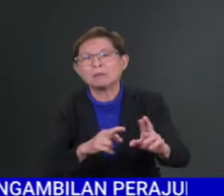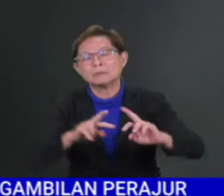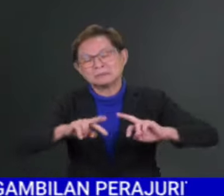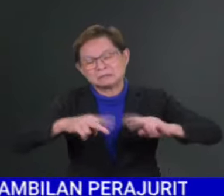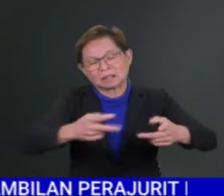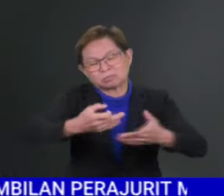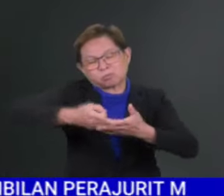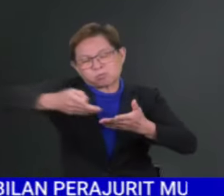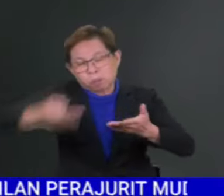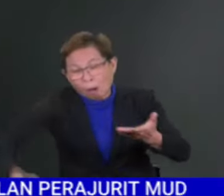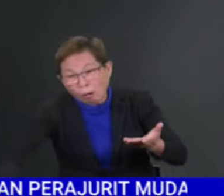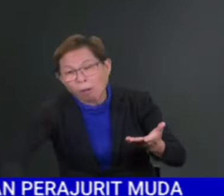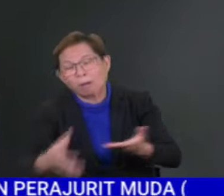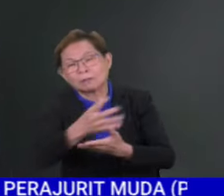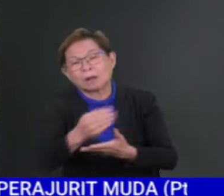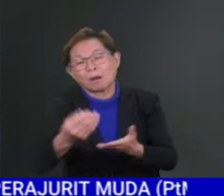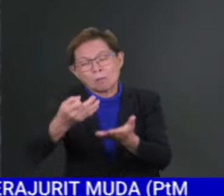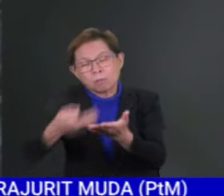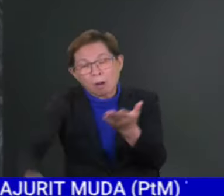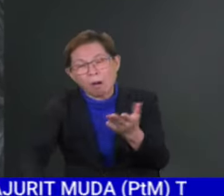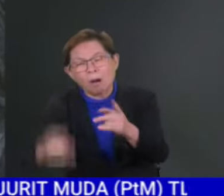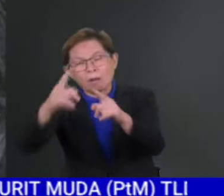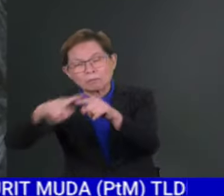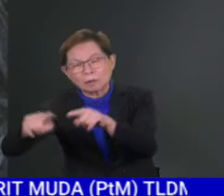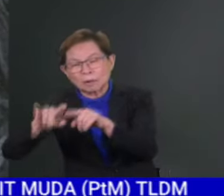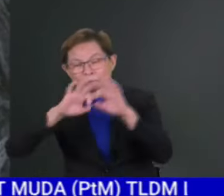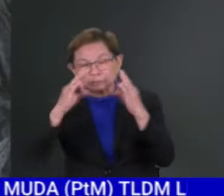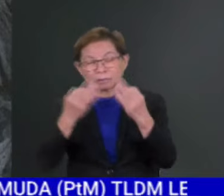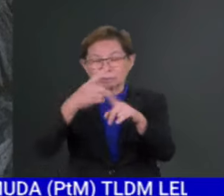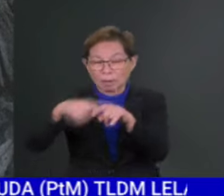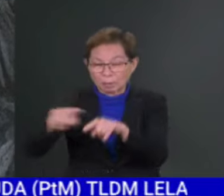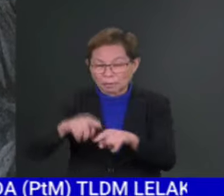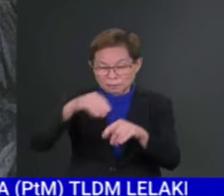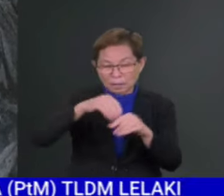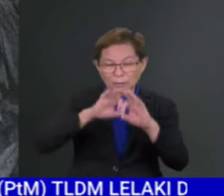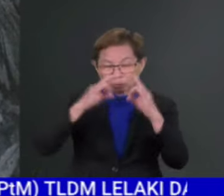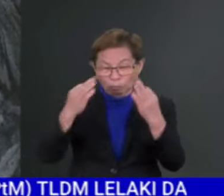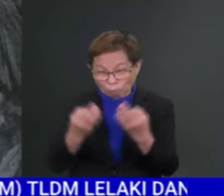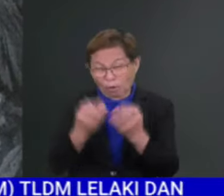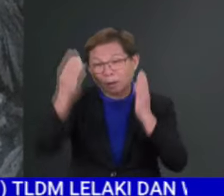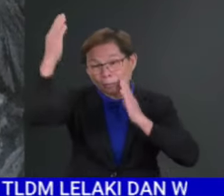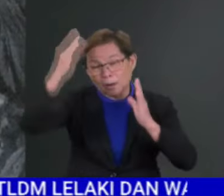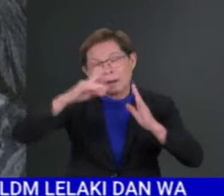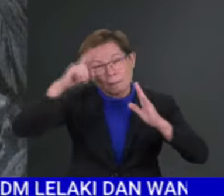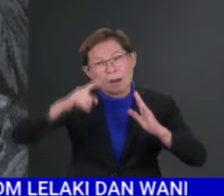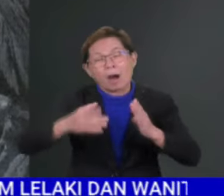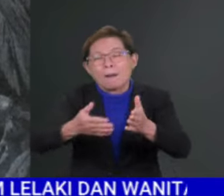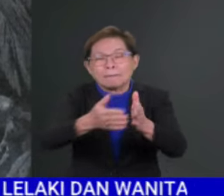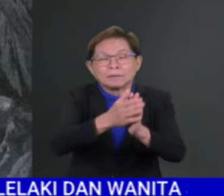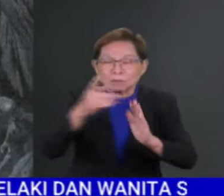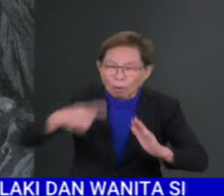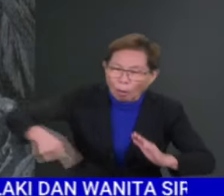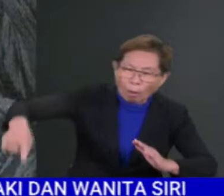kekalahannya. Apatah lagi, kepelbagaian dalam keluarga Malaysia menuntut rakyat untuk kekal teguh.